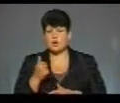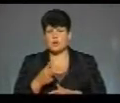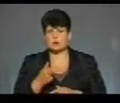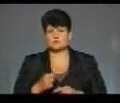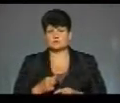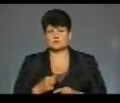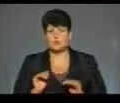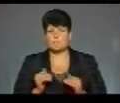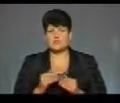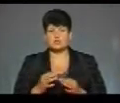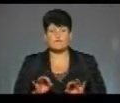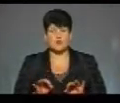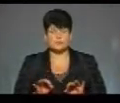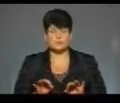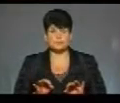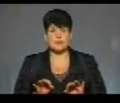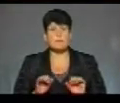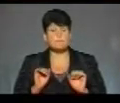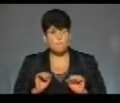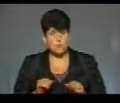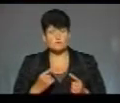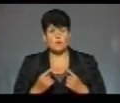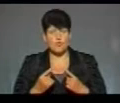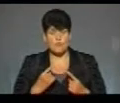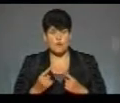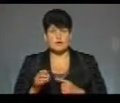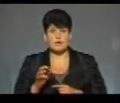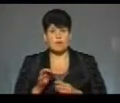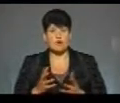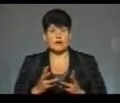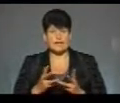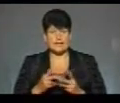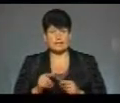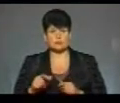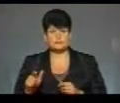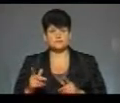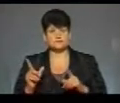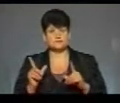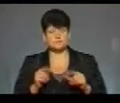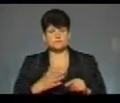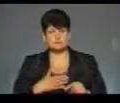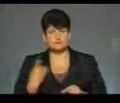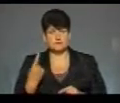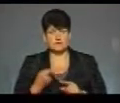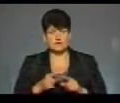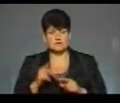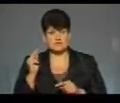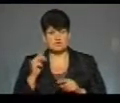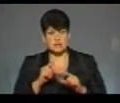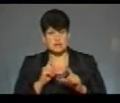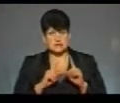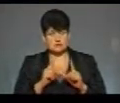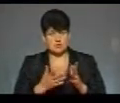волі. Ми чи можемо говорити про кількість людей, які поїдуть з нашої області на ці навчальні збори